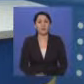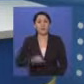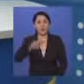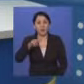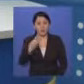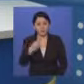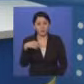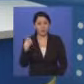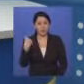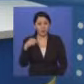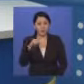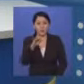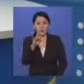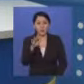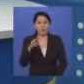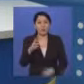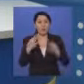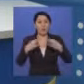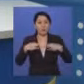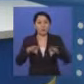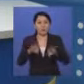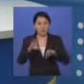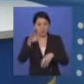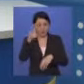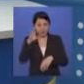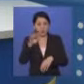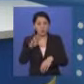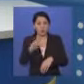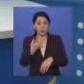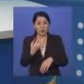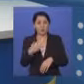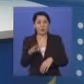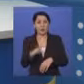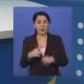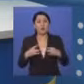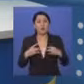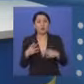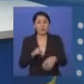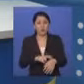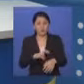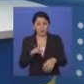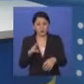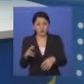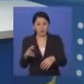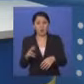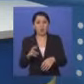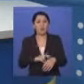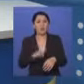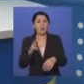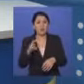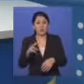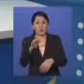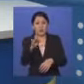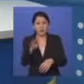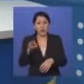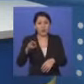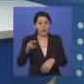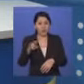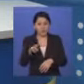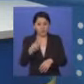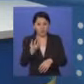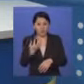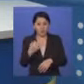АҚШ президенті Дональд Трамп тәуелсіздік күніне орай мемлекет басшысы Қасым Жомарт Тоқаевтың атына құттықтау жеделхатын жолдады. Жеделхатта